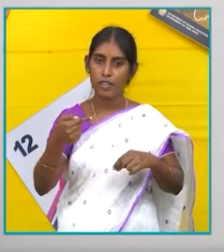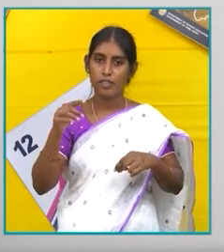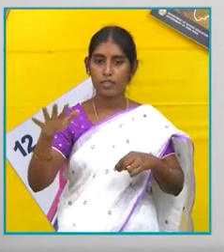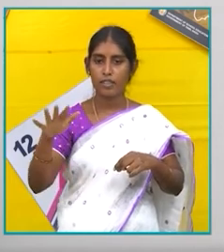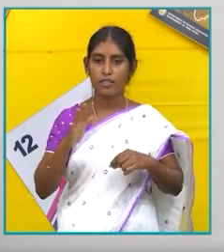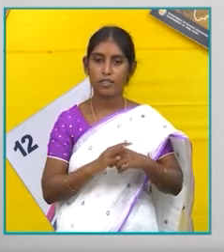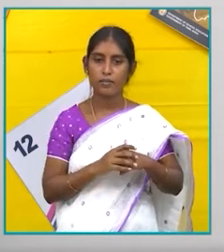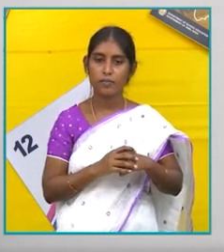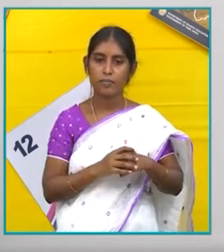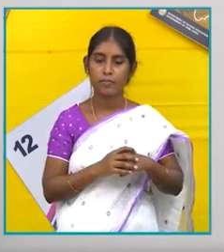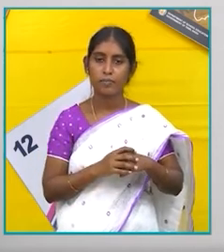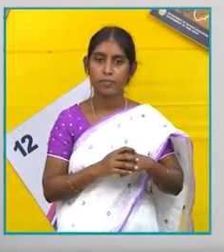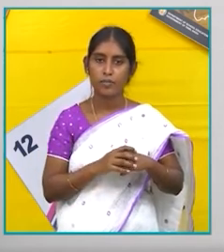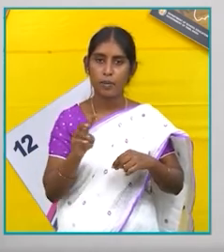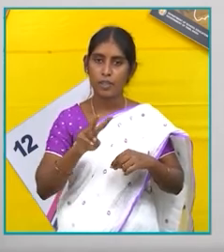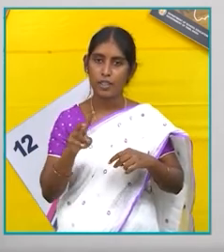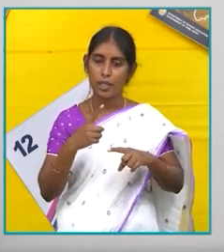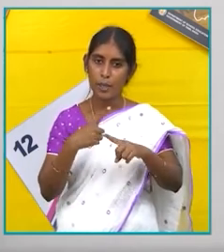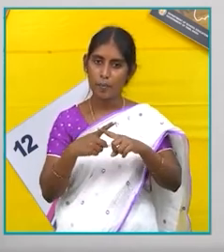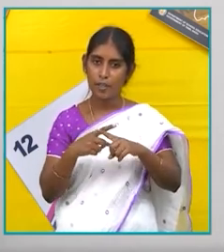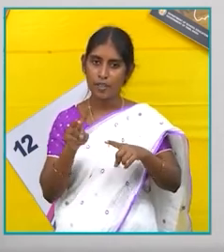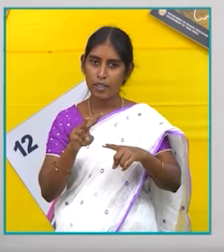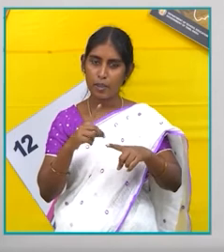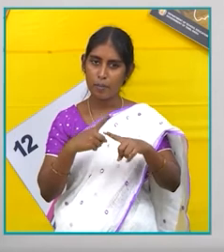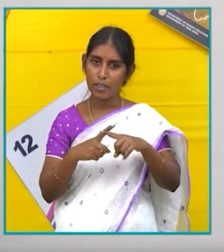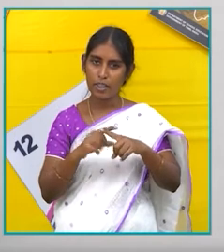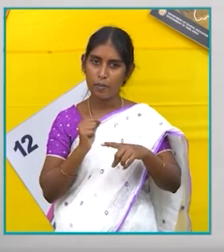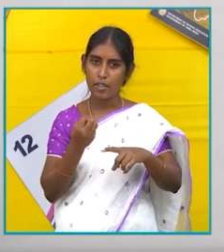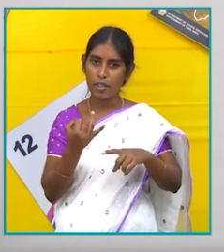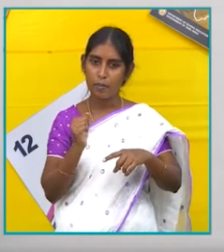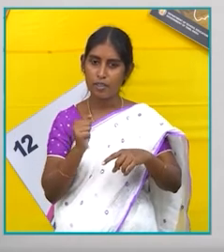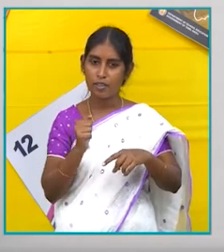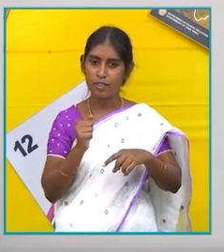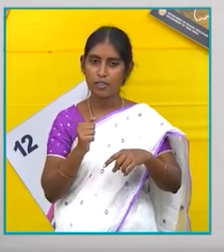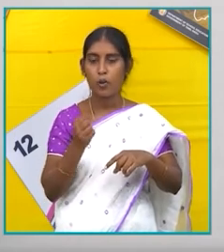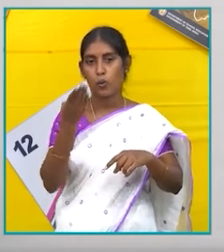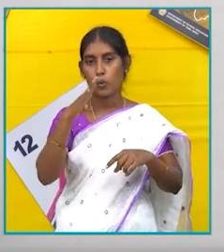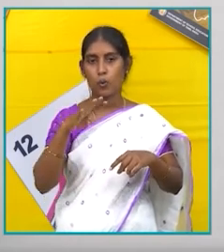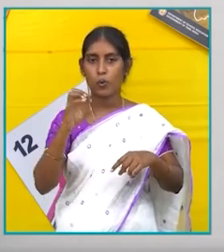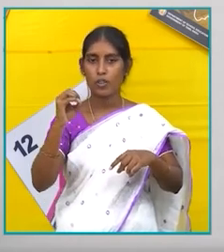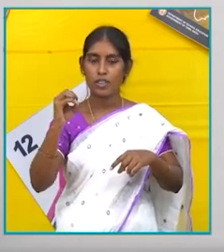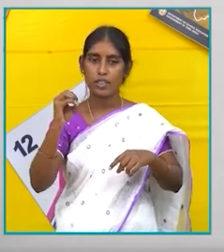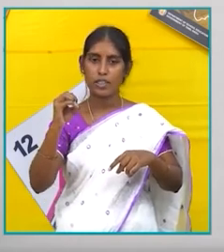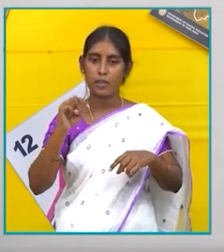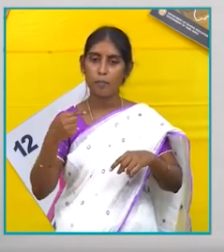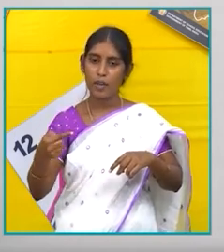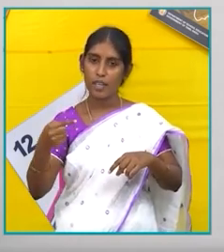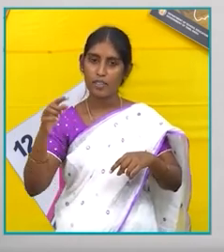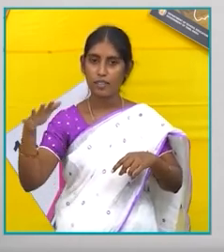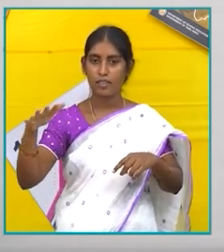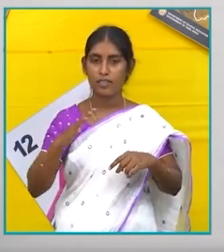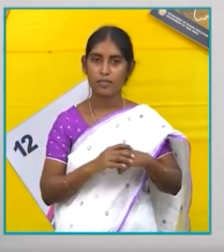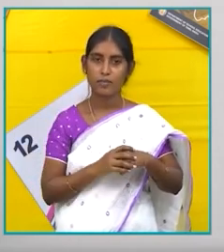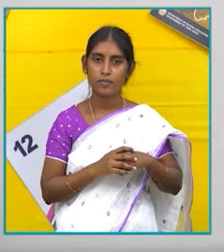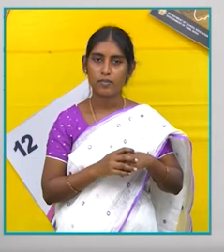மைனஸ் 5 டிகிரி சோ 45 2 தடவை பெருக்கணும்னா எவ்வளவு கிடைக்கும் 90 டிகிரி மைனஸ் 5